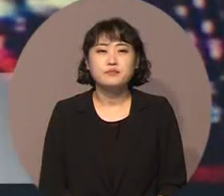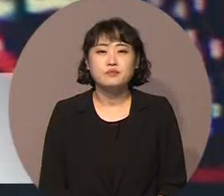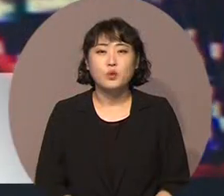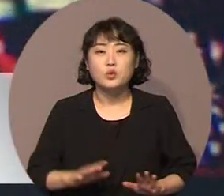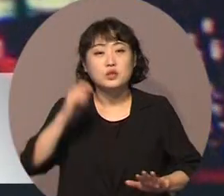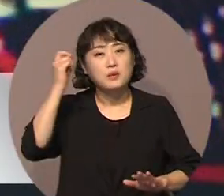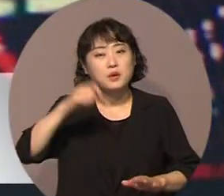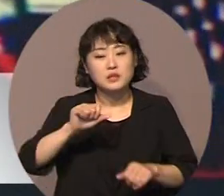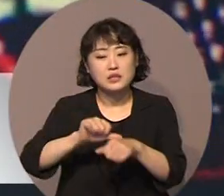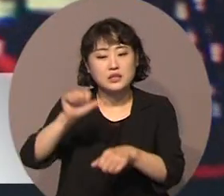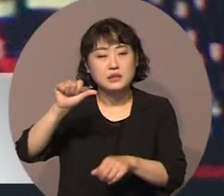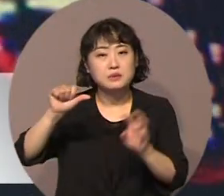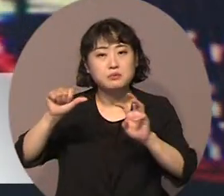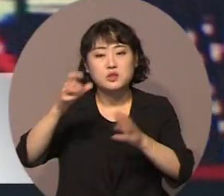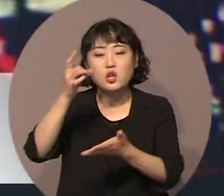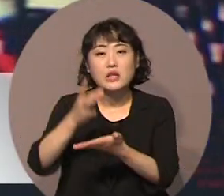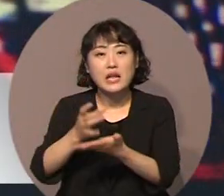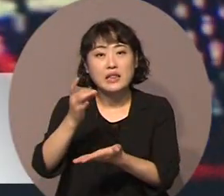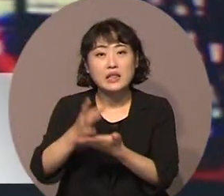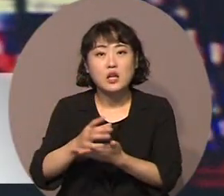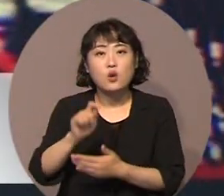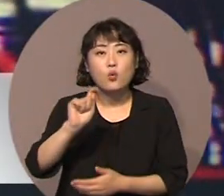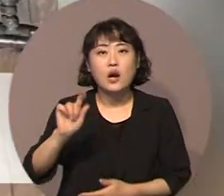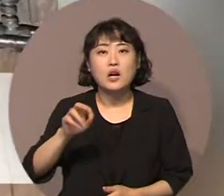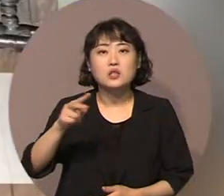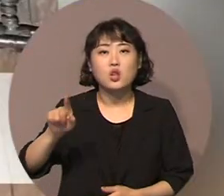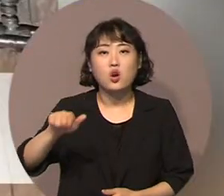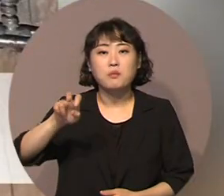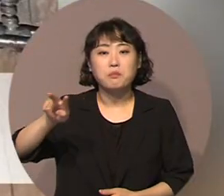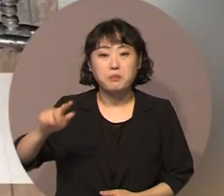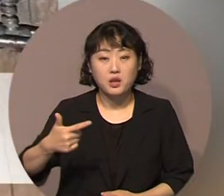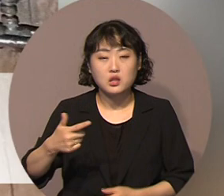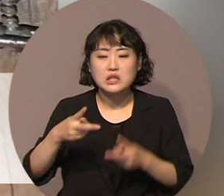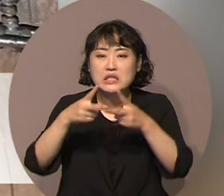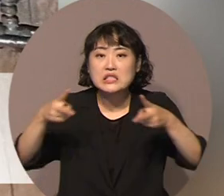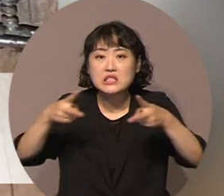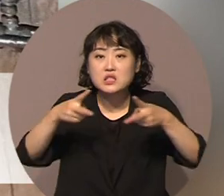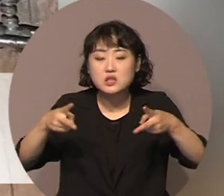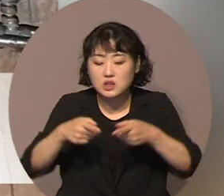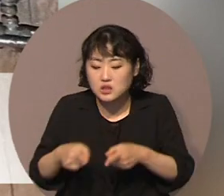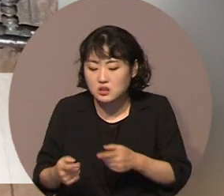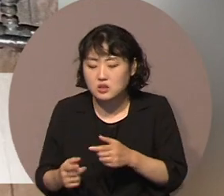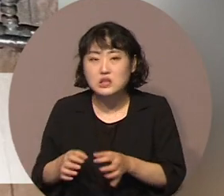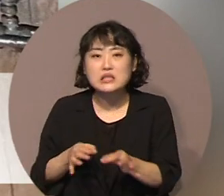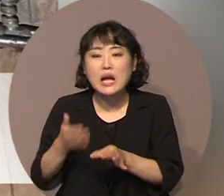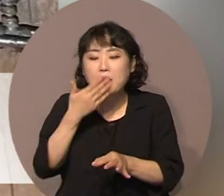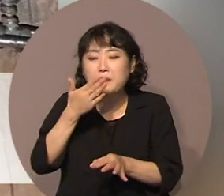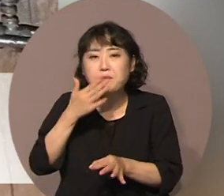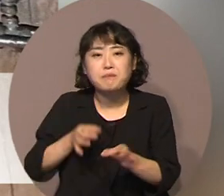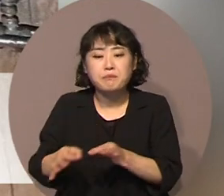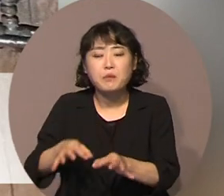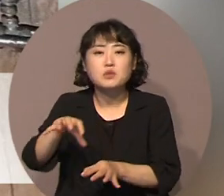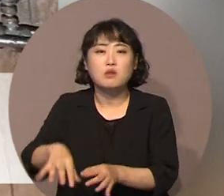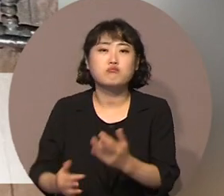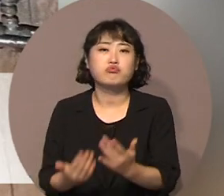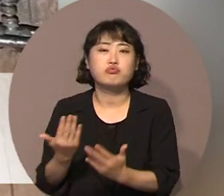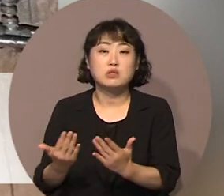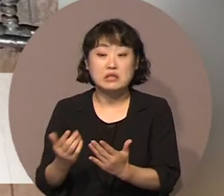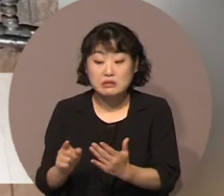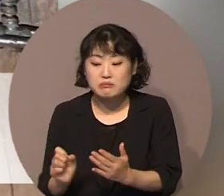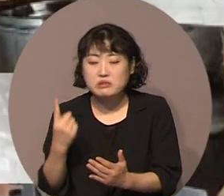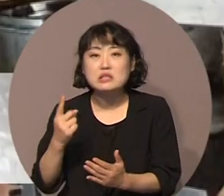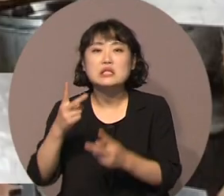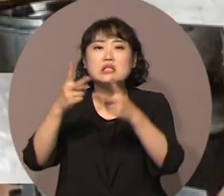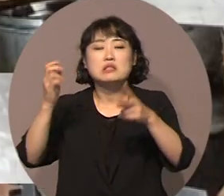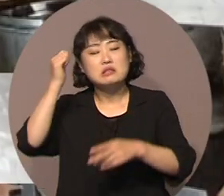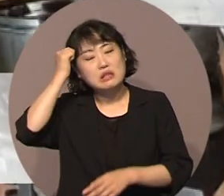오늘 새벽 5시 반쯤 천안시 동남구 광덕면 2층 건물 1층에 있는 식당에서 불이났습니다이 블록